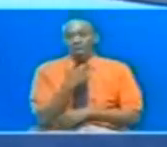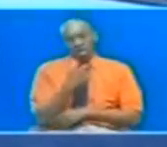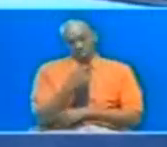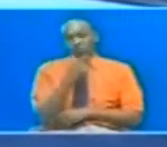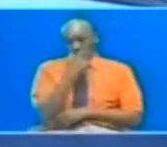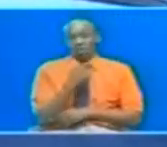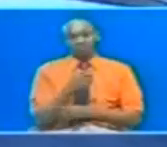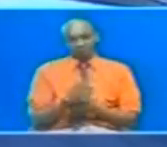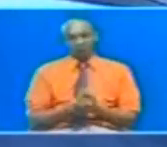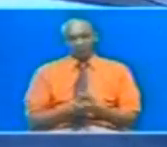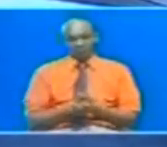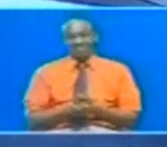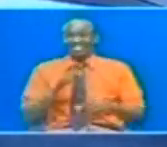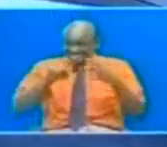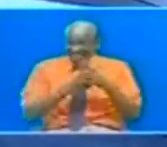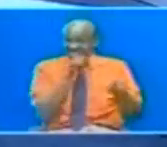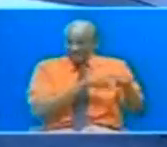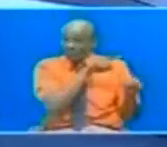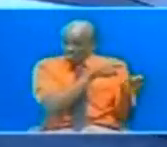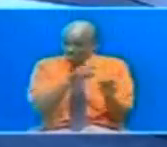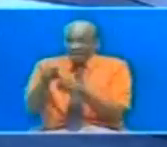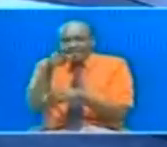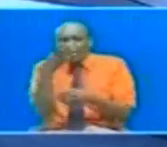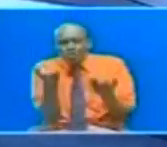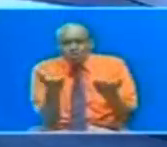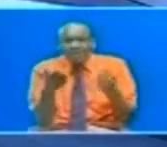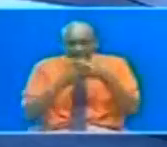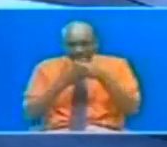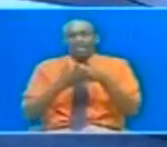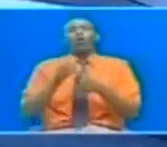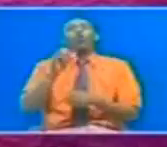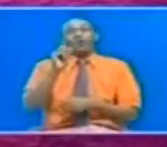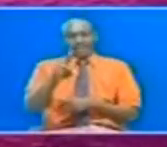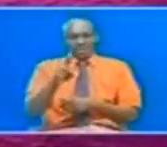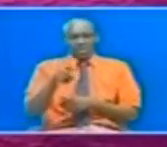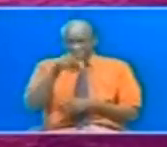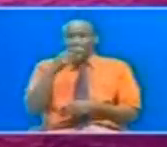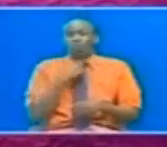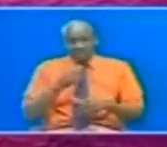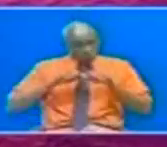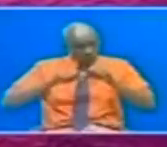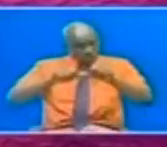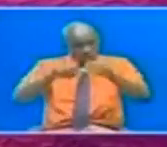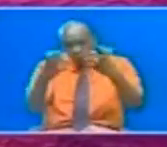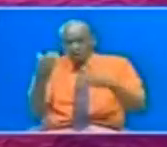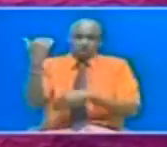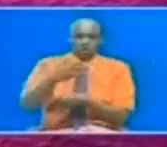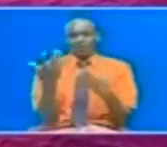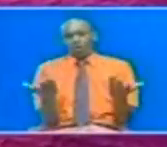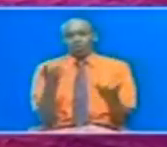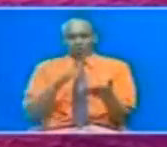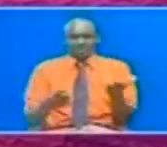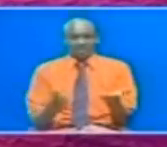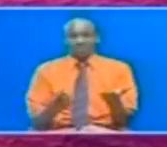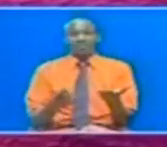4 years? Yeah. Ukiwa mdogo hivyo, na sasa uko 9 years. Yeah. Na ni kitu unataka kufanya ukiendelea hivyo, ukipaka kuwe